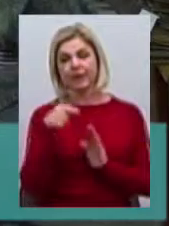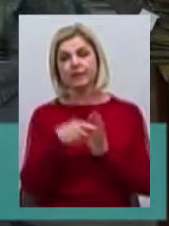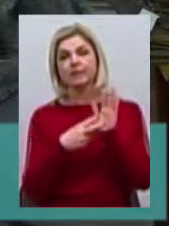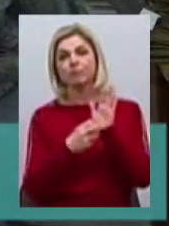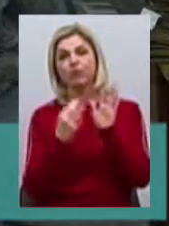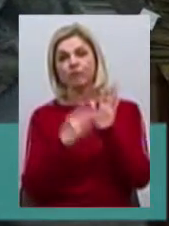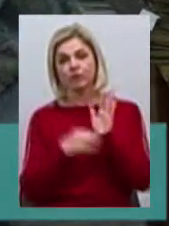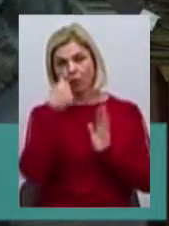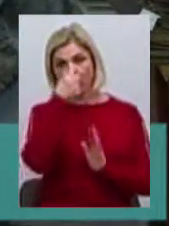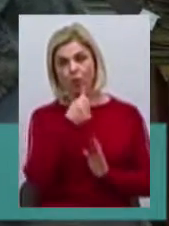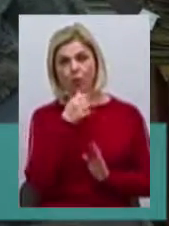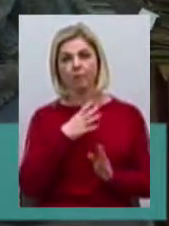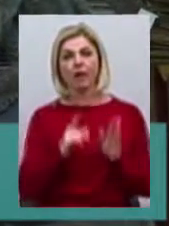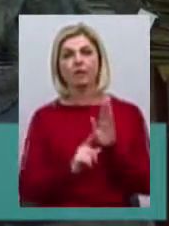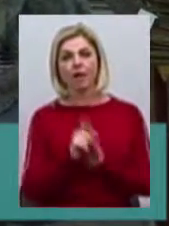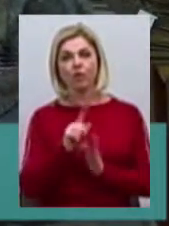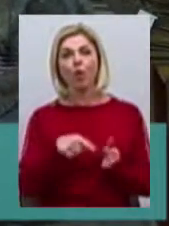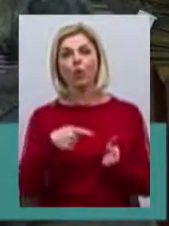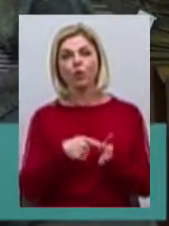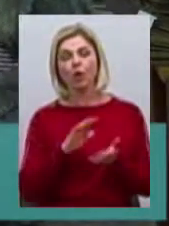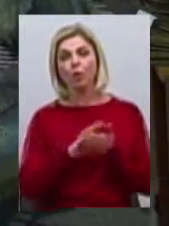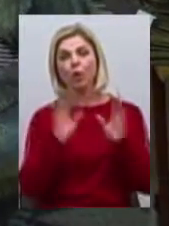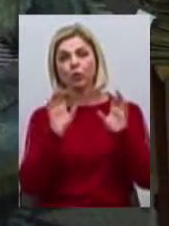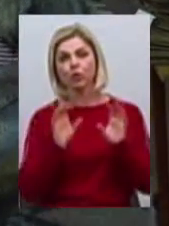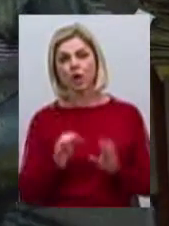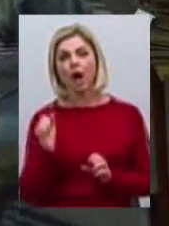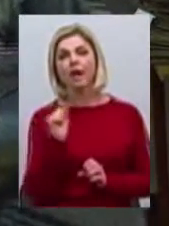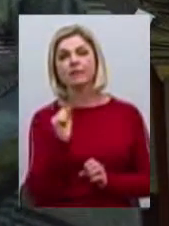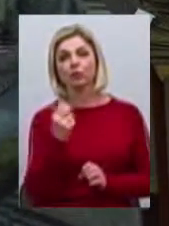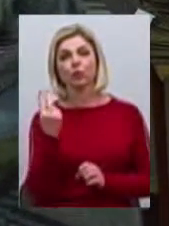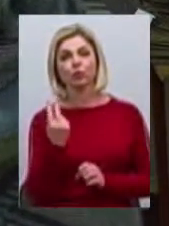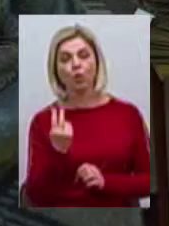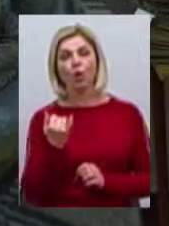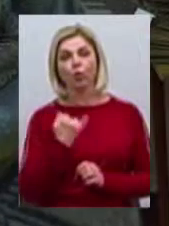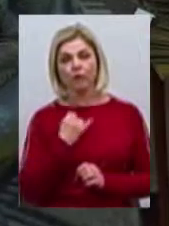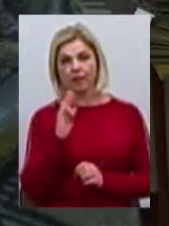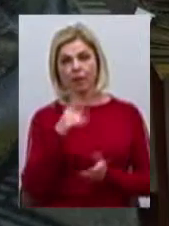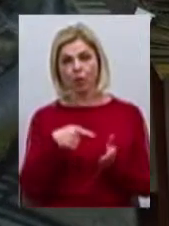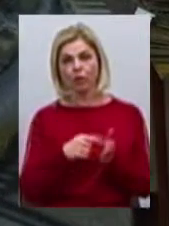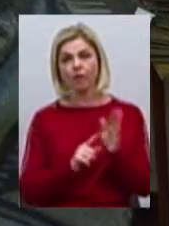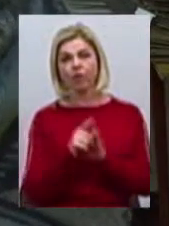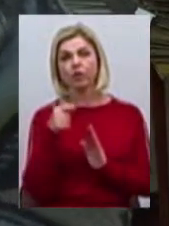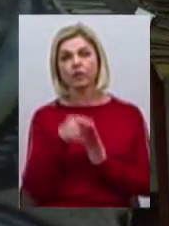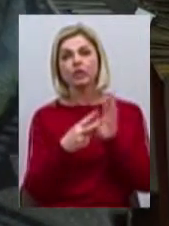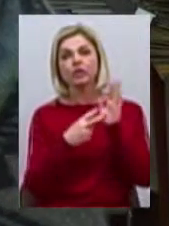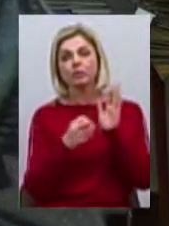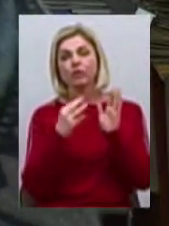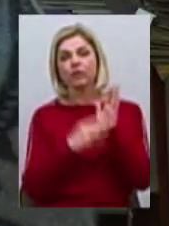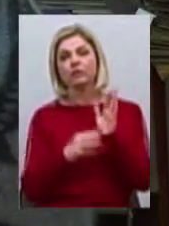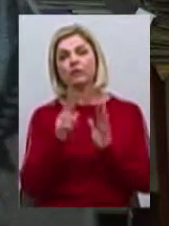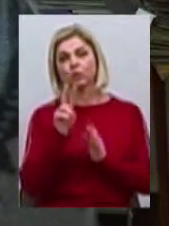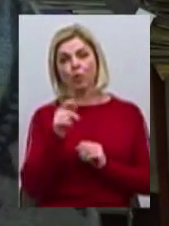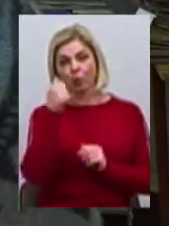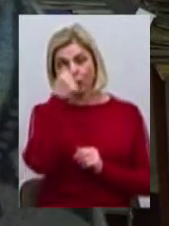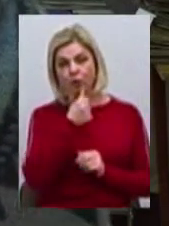році було запроваджене так зване городове положення Олександра II. У нас в Миколаєві вводиться в 1872 році,